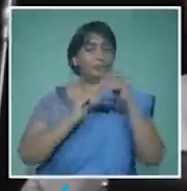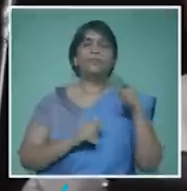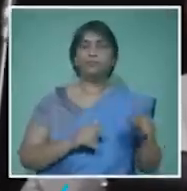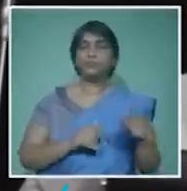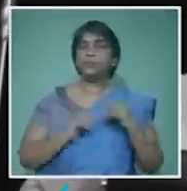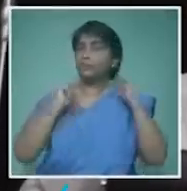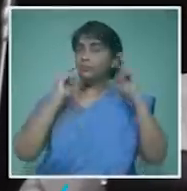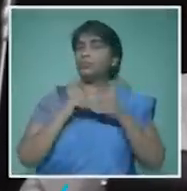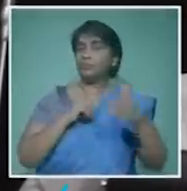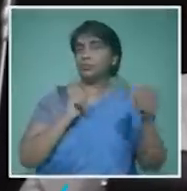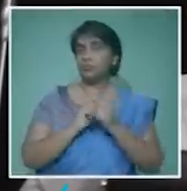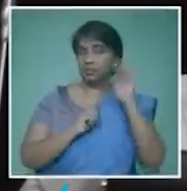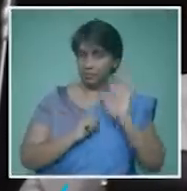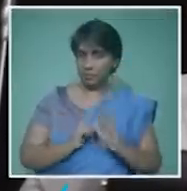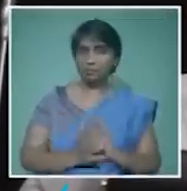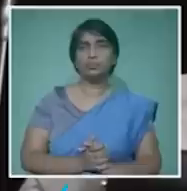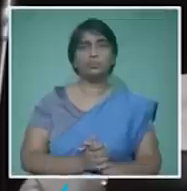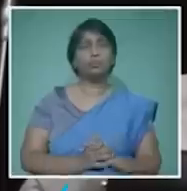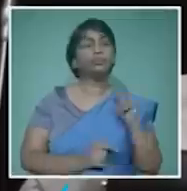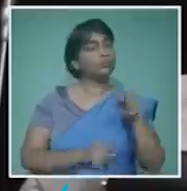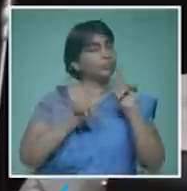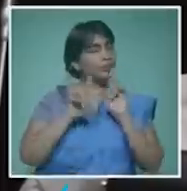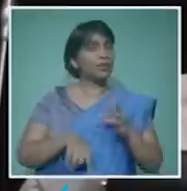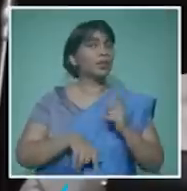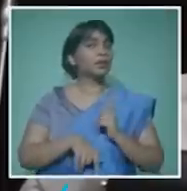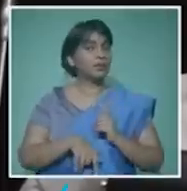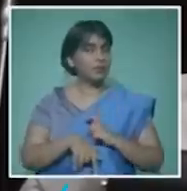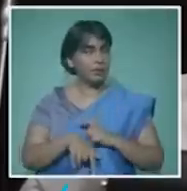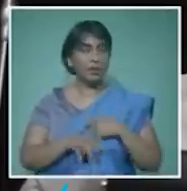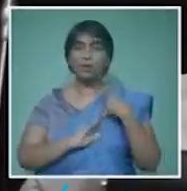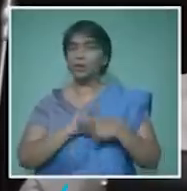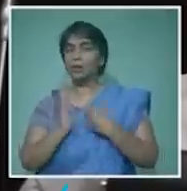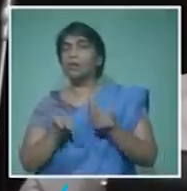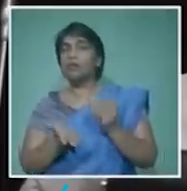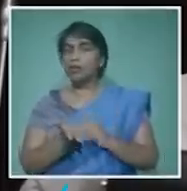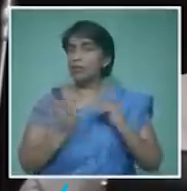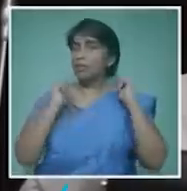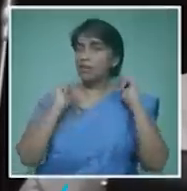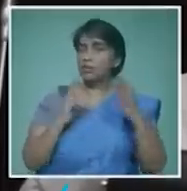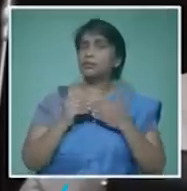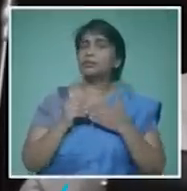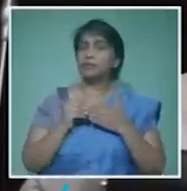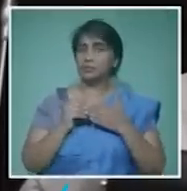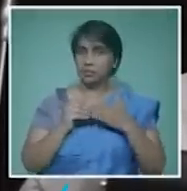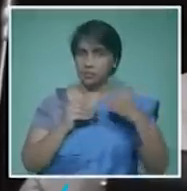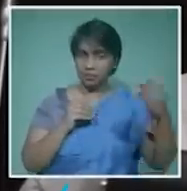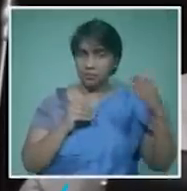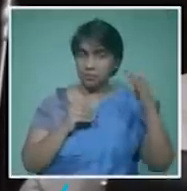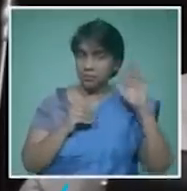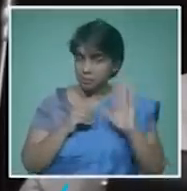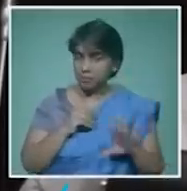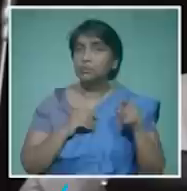මේක සාර්ථකව ක්‍රියාත්මක කරගෙන යනවා. මේ වගේ අවස්ථාවකදී රට නැවතත් යථා තත්ත්වයට